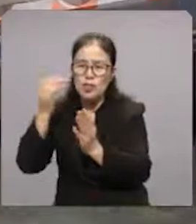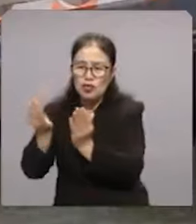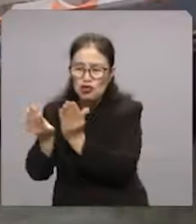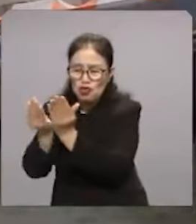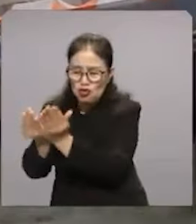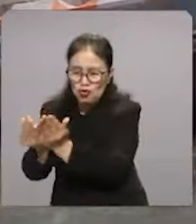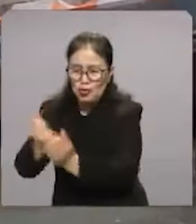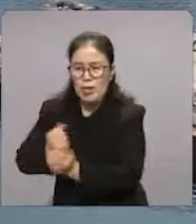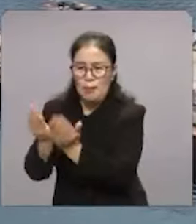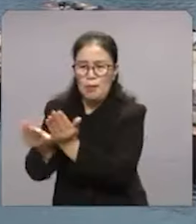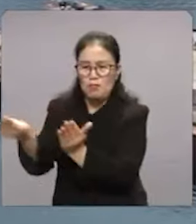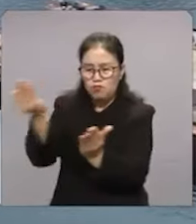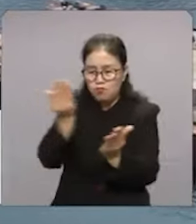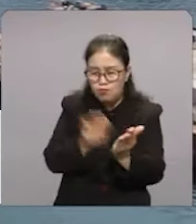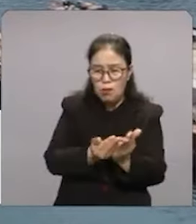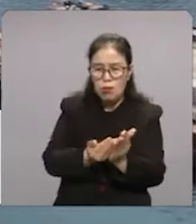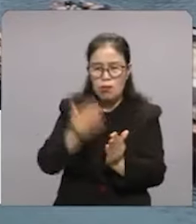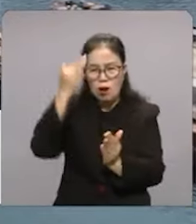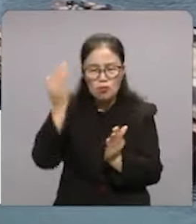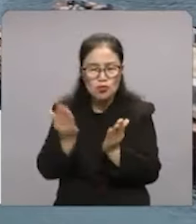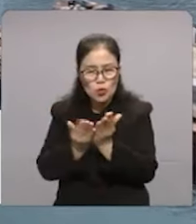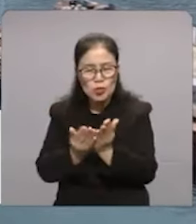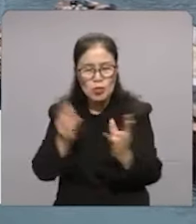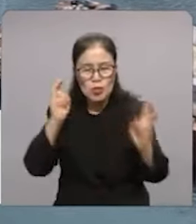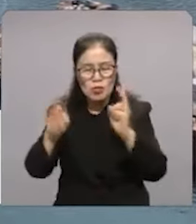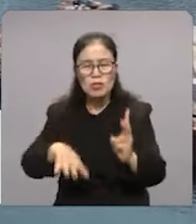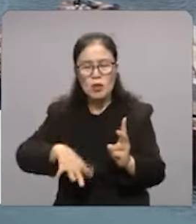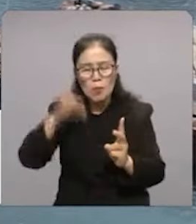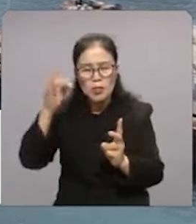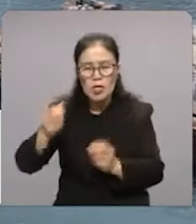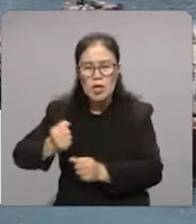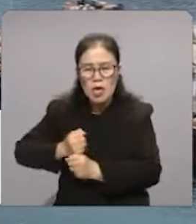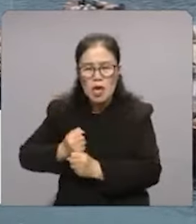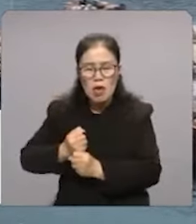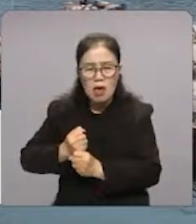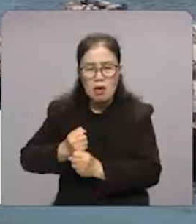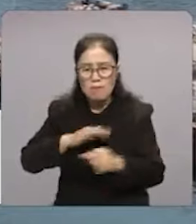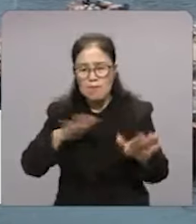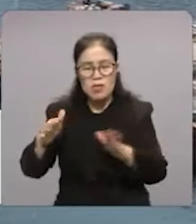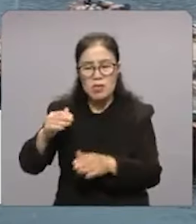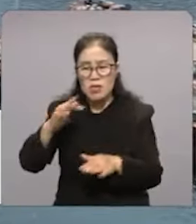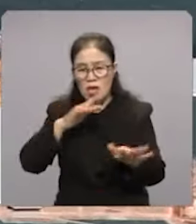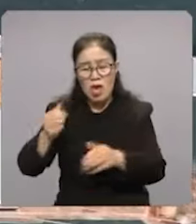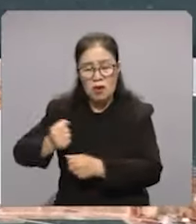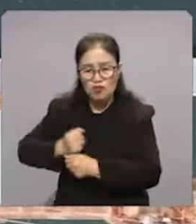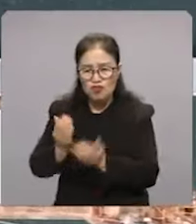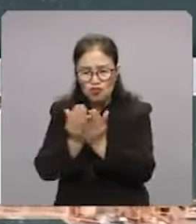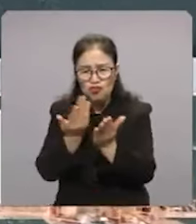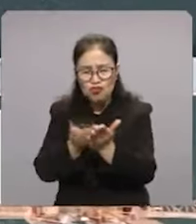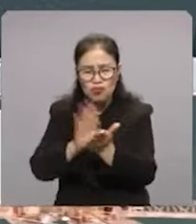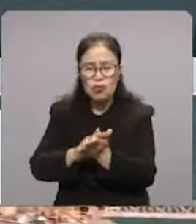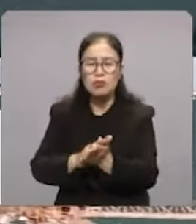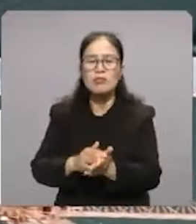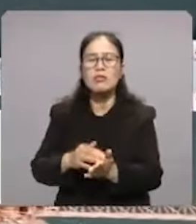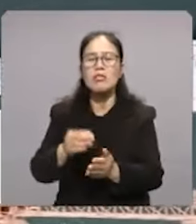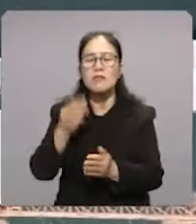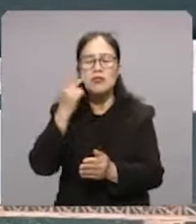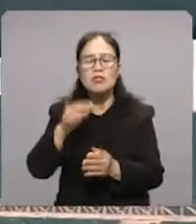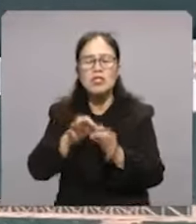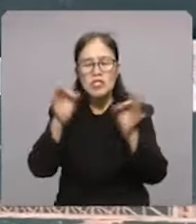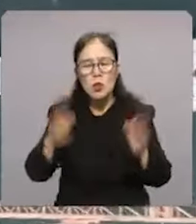지원함입니다. 우리 조선업계의 첫 미 해군 MRO 물량입니다. 미국은 그간 보안과 기술